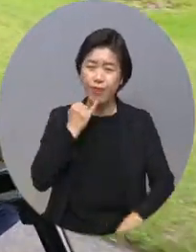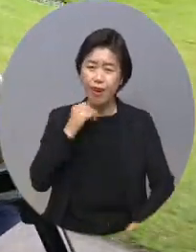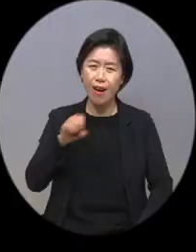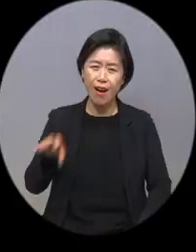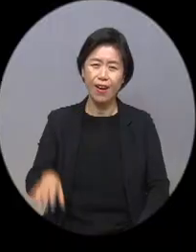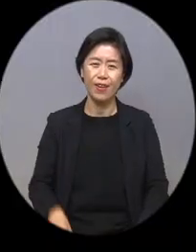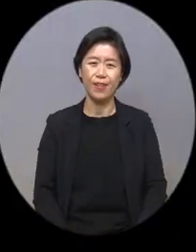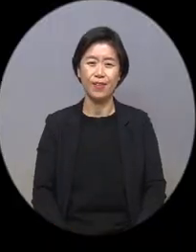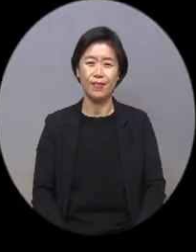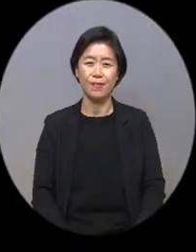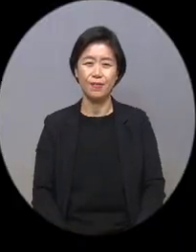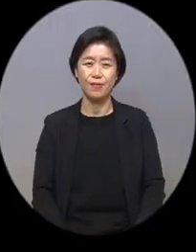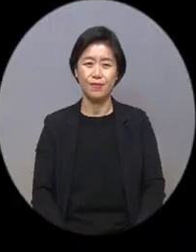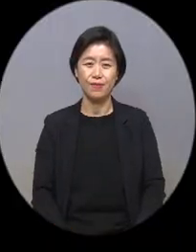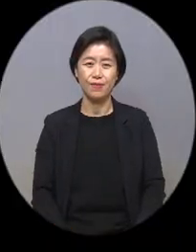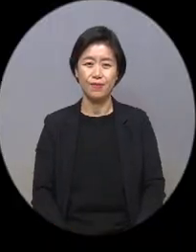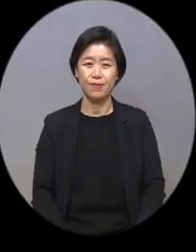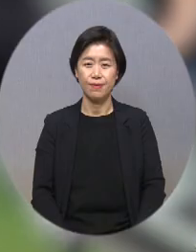카트.